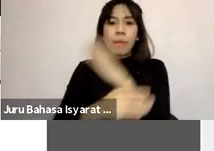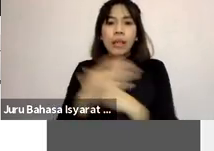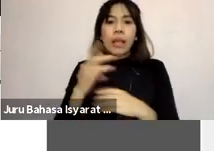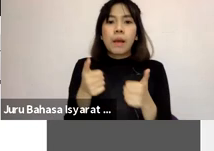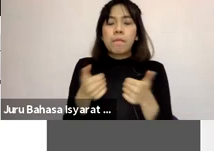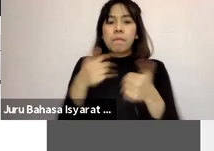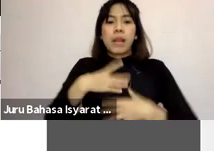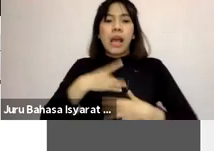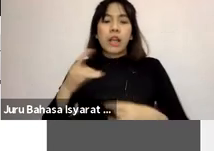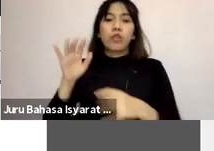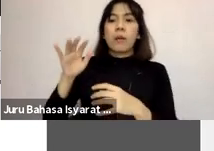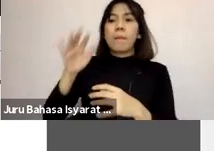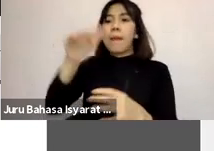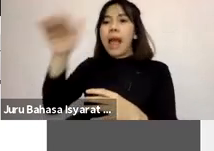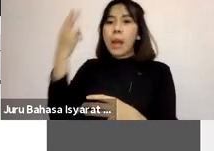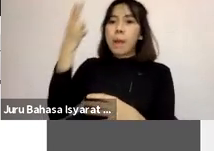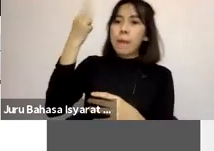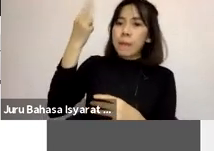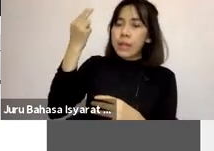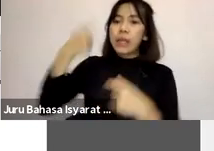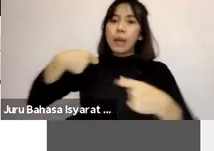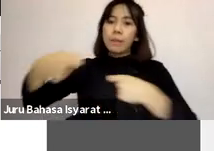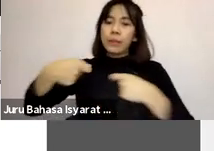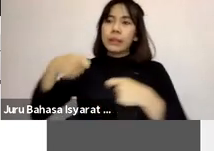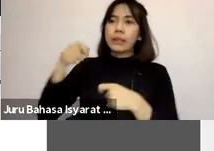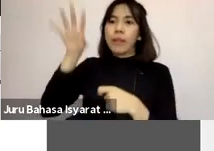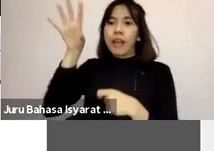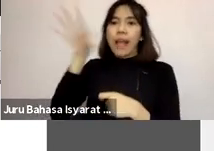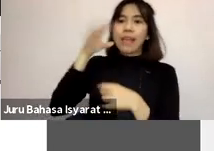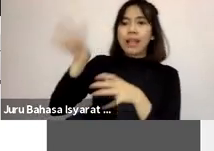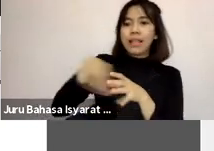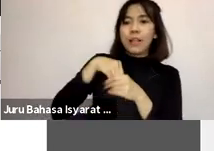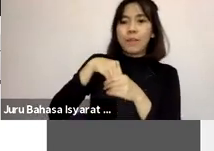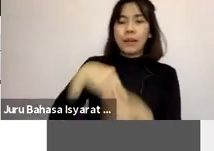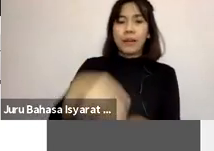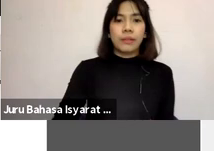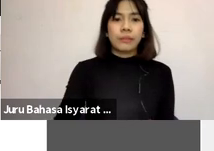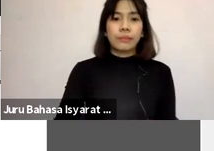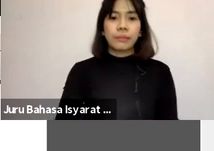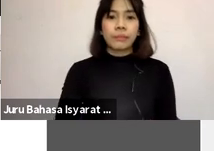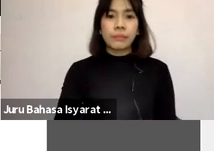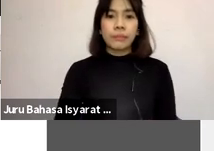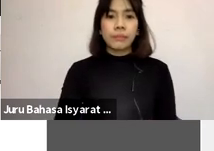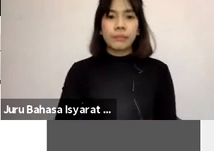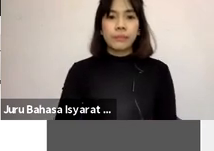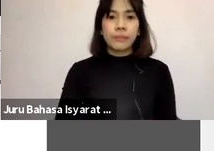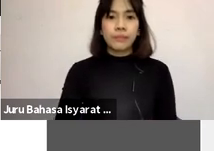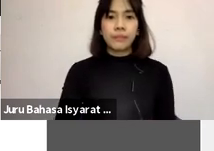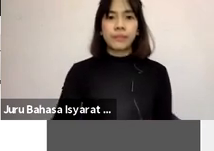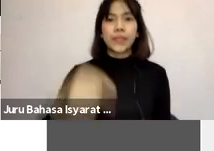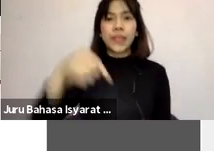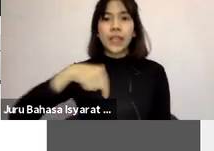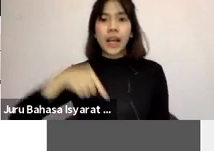bisnis untuk dicegah informasikan sedikit bahwa kami sedang merancang